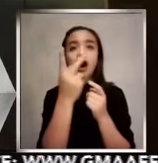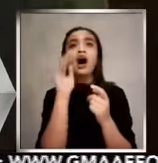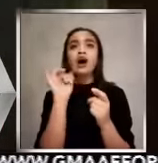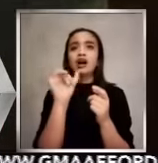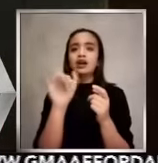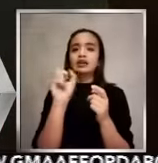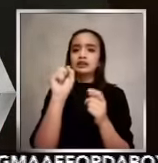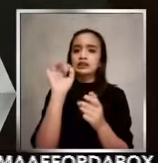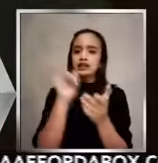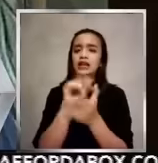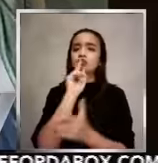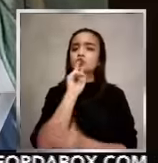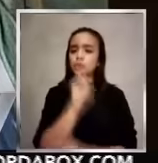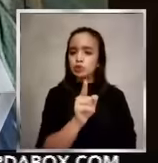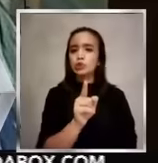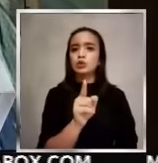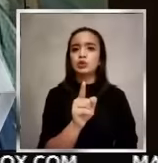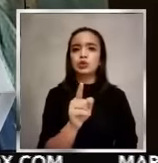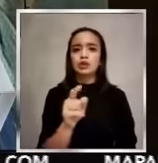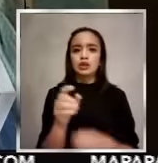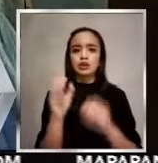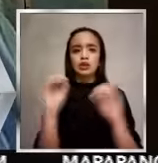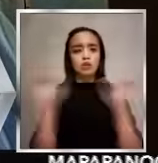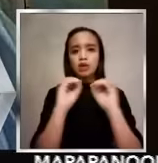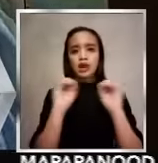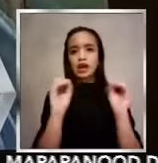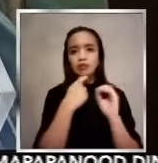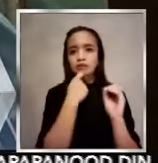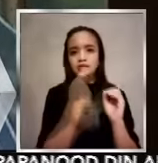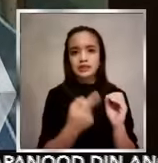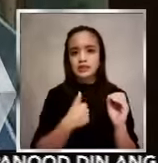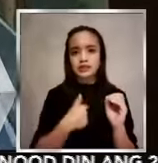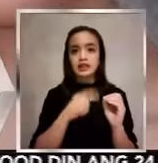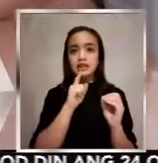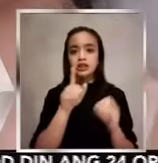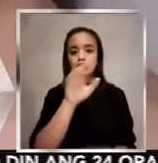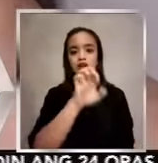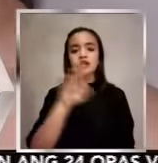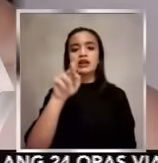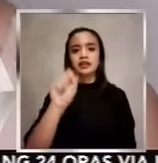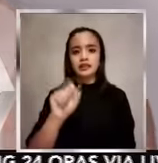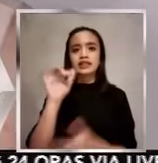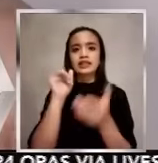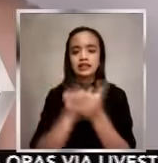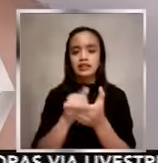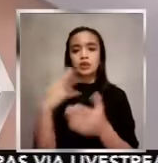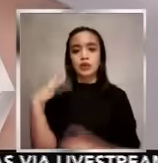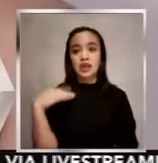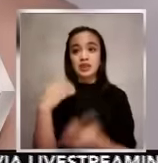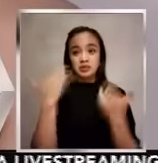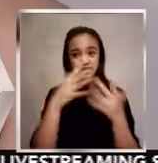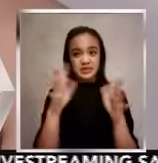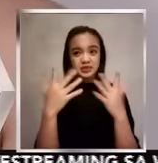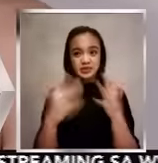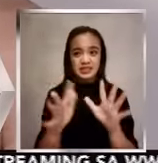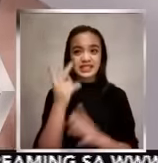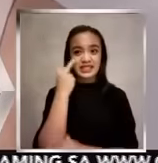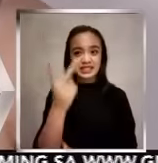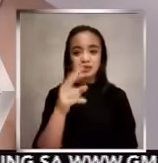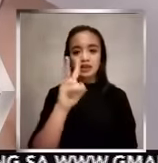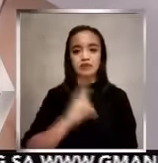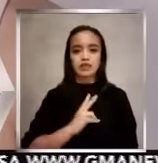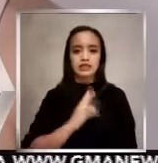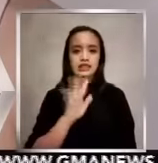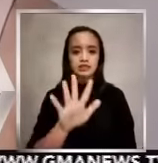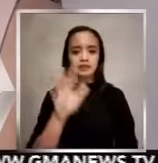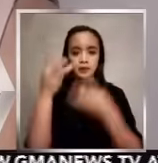visually Wala akong masabi yung effects talaga yun ang inaantay ko e kasi syempre napanood naman natin ang voltz 5 at saka